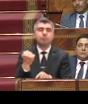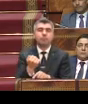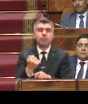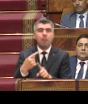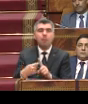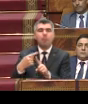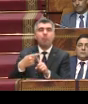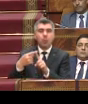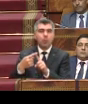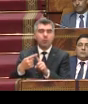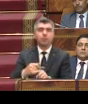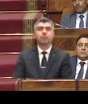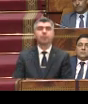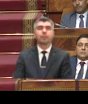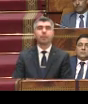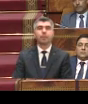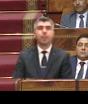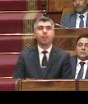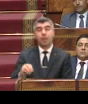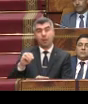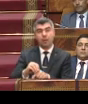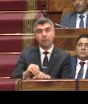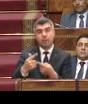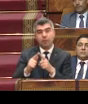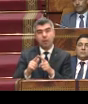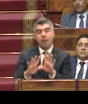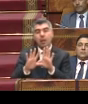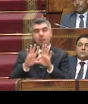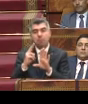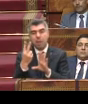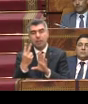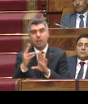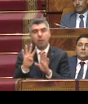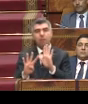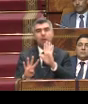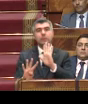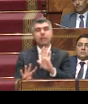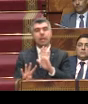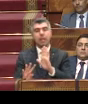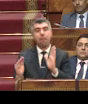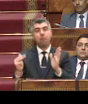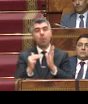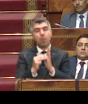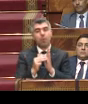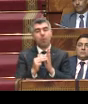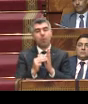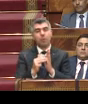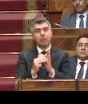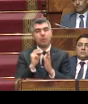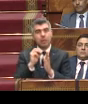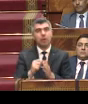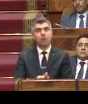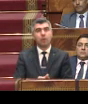الملايين السنتيم. دابا تعاود الدراسة كاينة 294 مليون ديال السنتيم باش تكمل الاتفاقية،